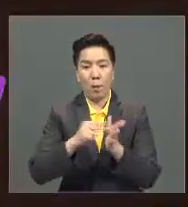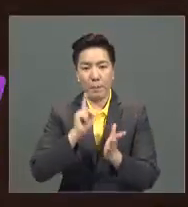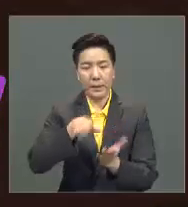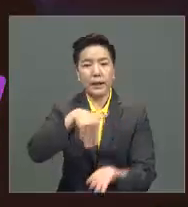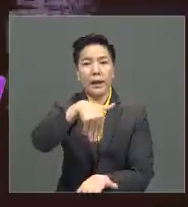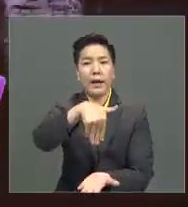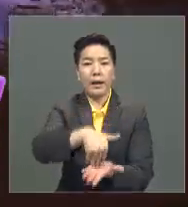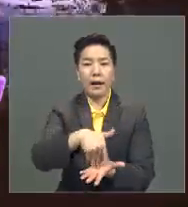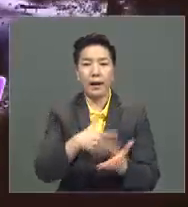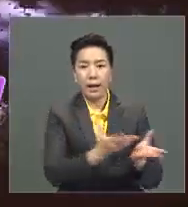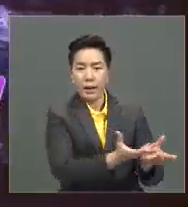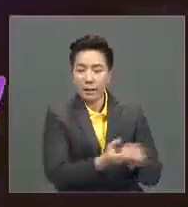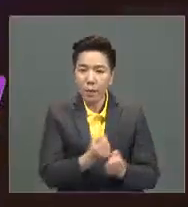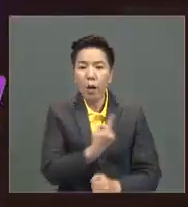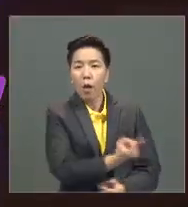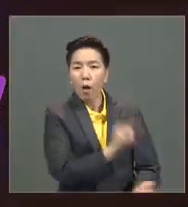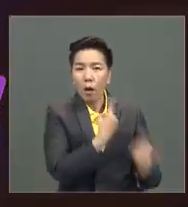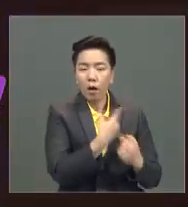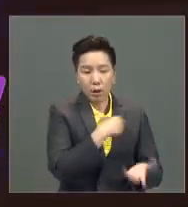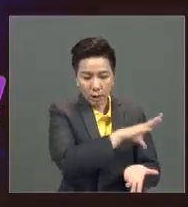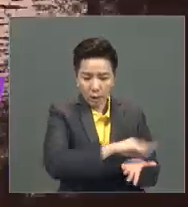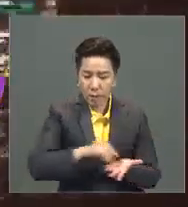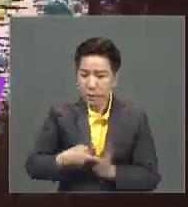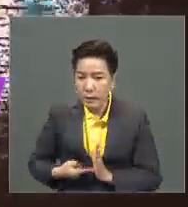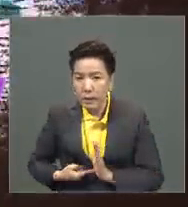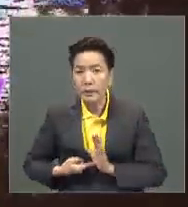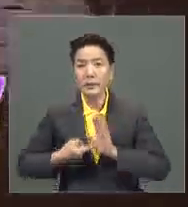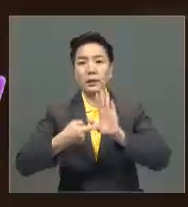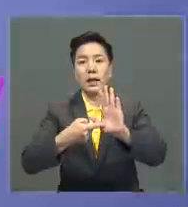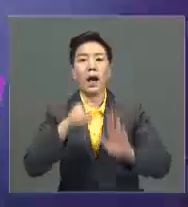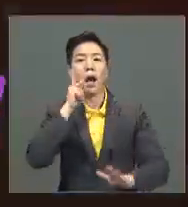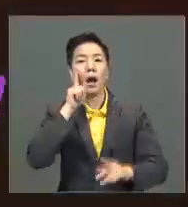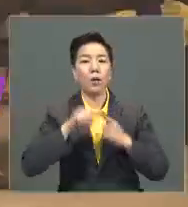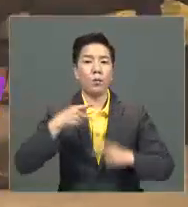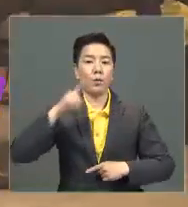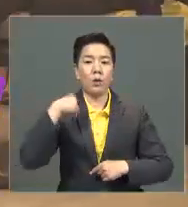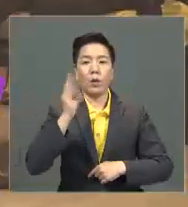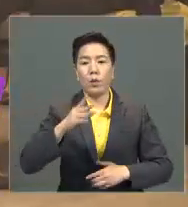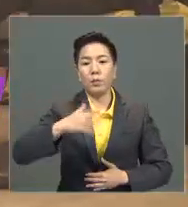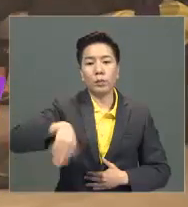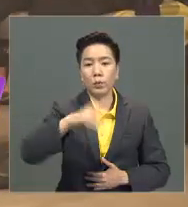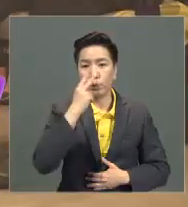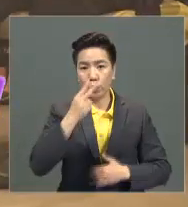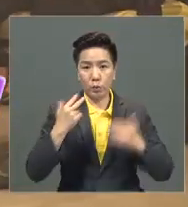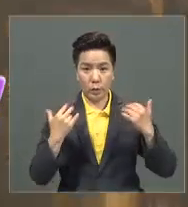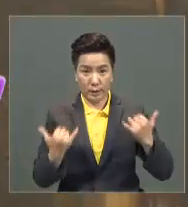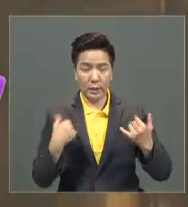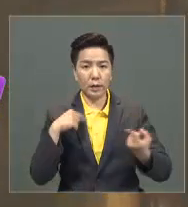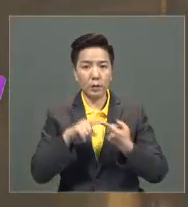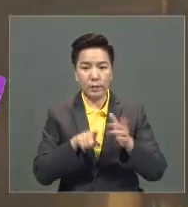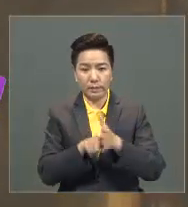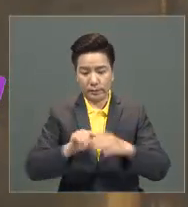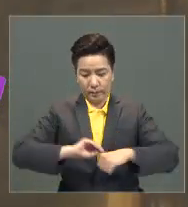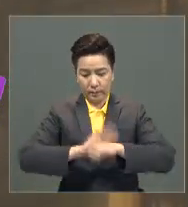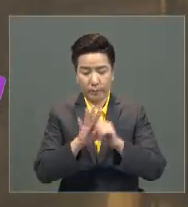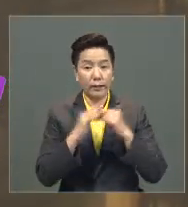อกลางรับเรื่องราวร้องทุกข์จากประชาชนแล้วก็เสนอข้อมูลข่าวสารที่เป็นประโยชน์ต่อผู้ชมปีนี้เกิดสถานการ